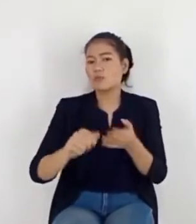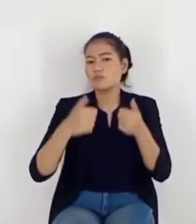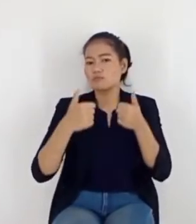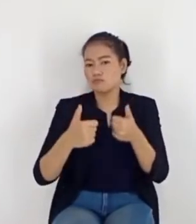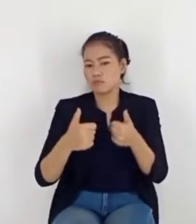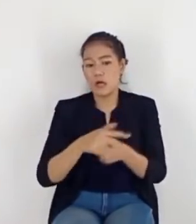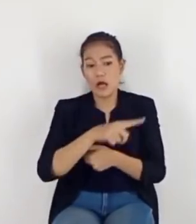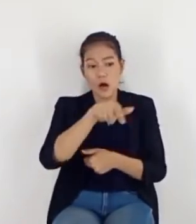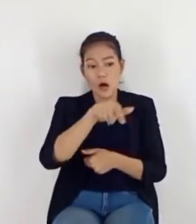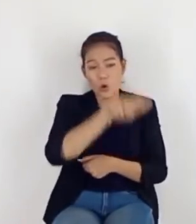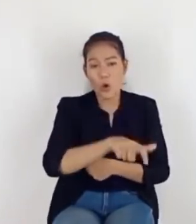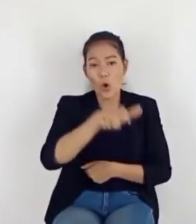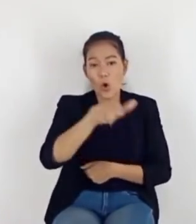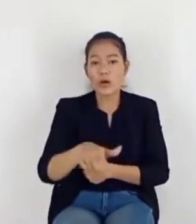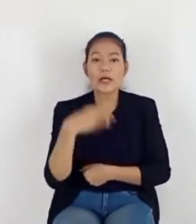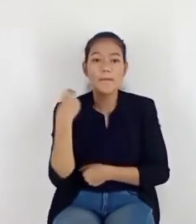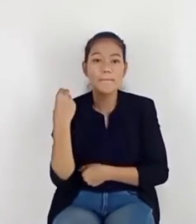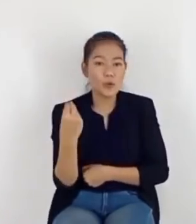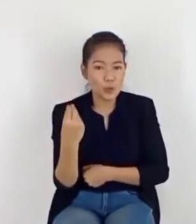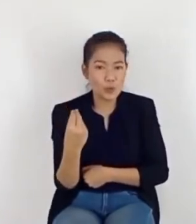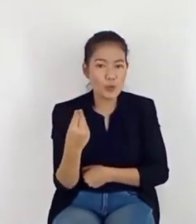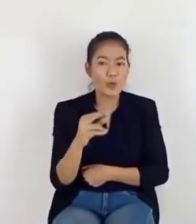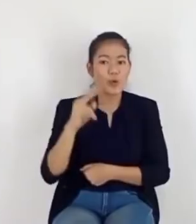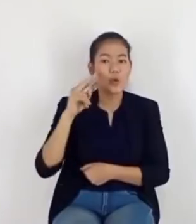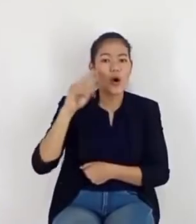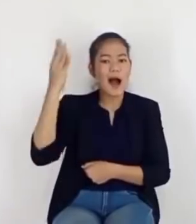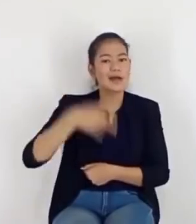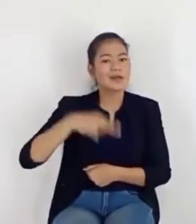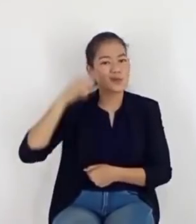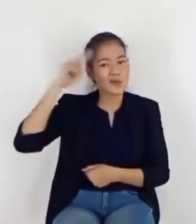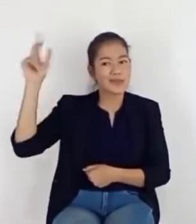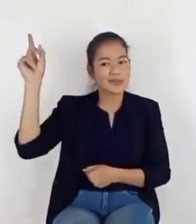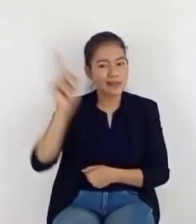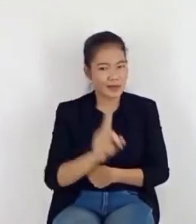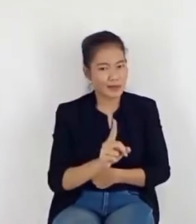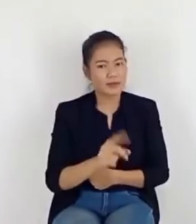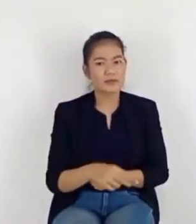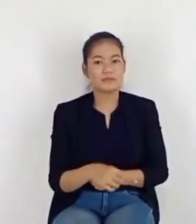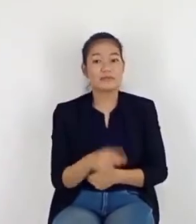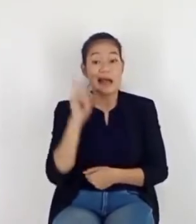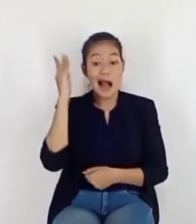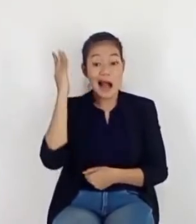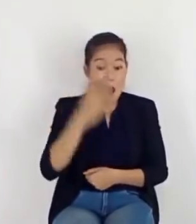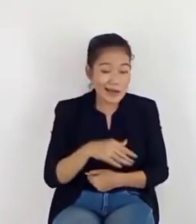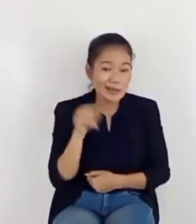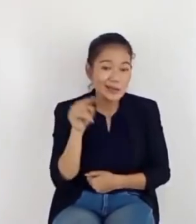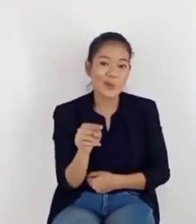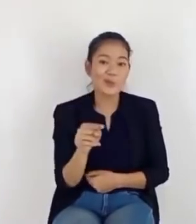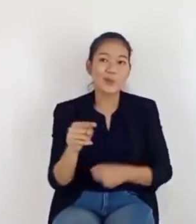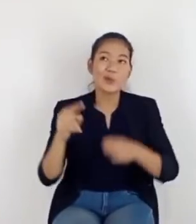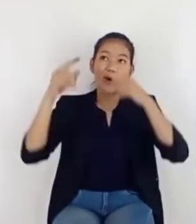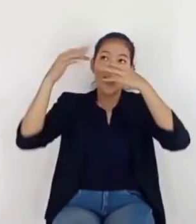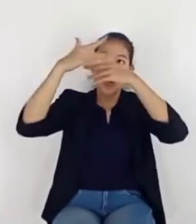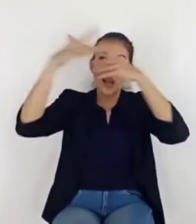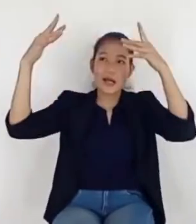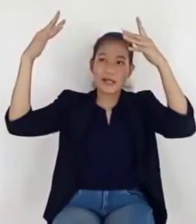yang menantikan dan mempercepat kedatangan hari Allah. Pada hari itu, langit akan binasa dalam api